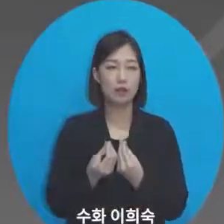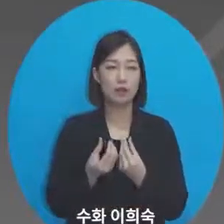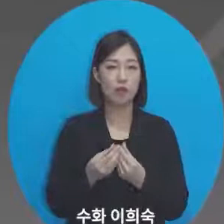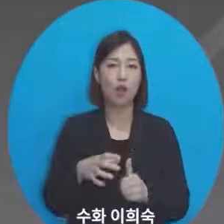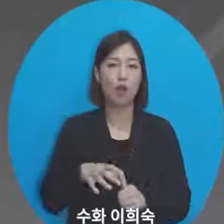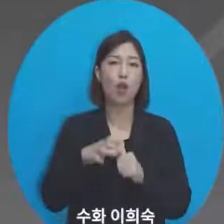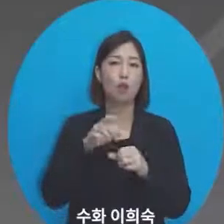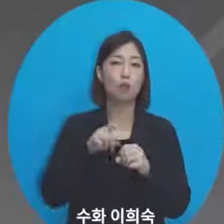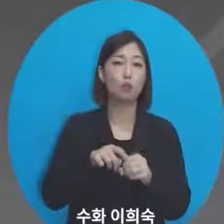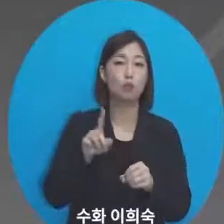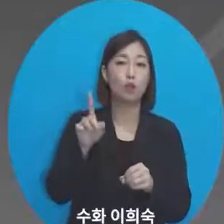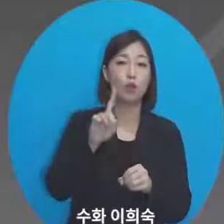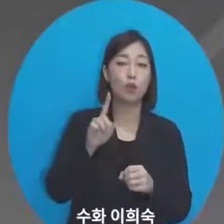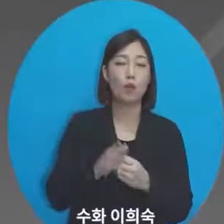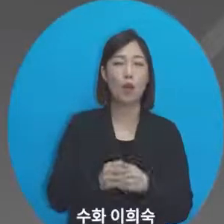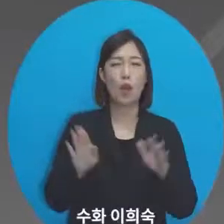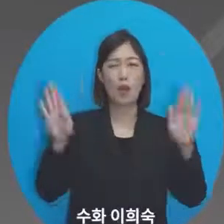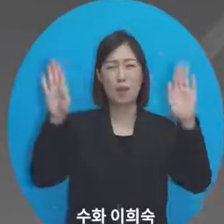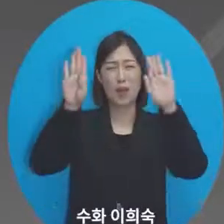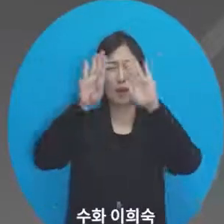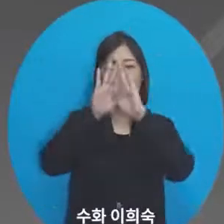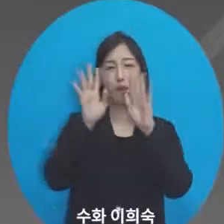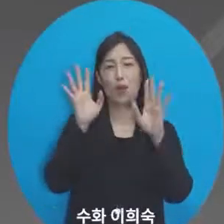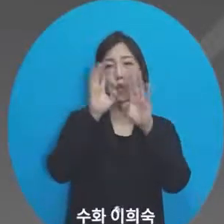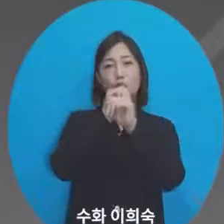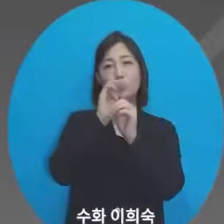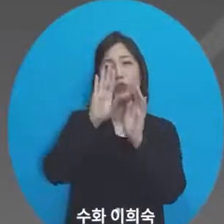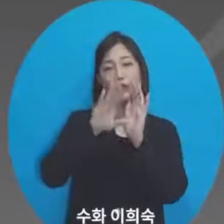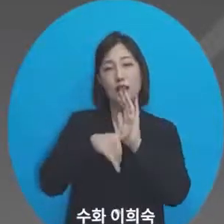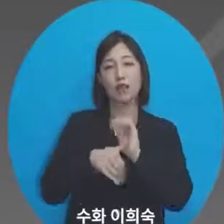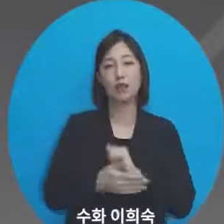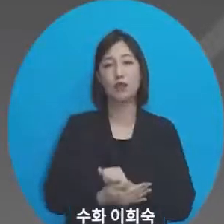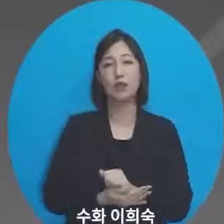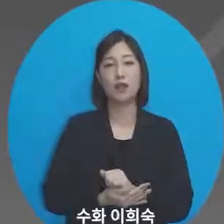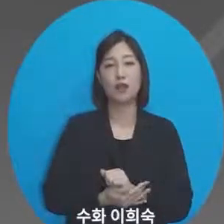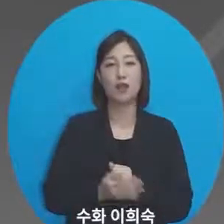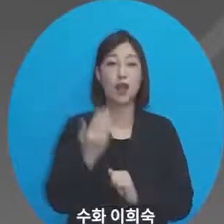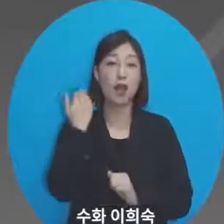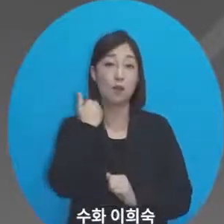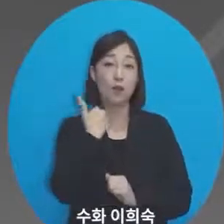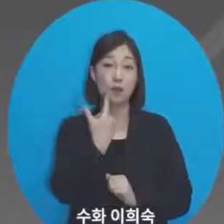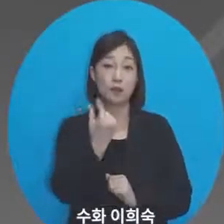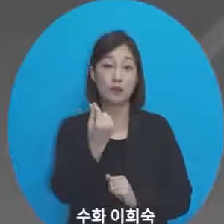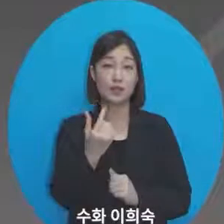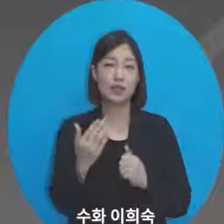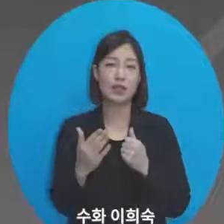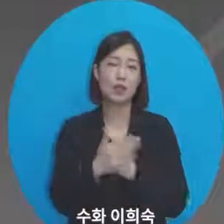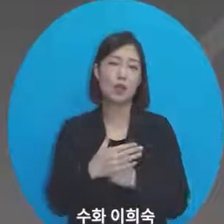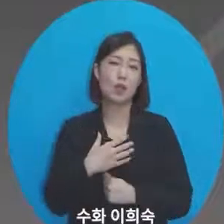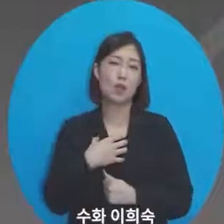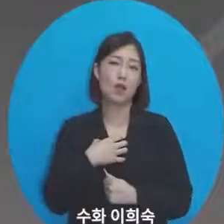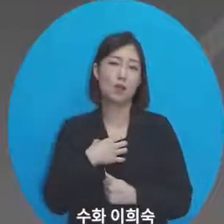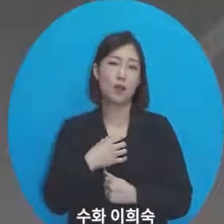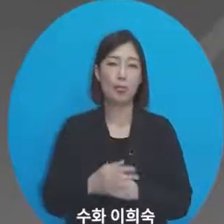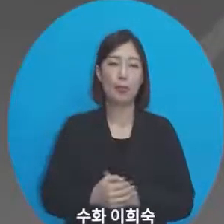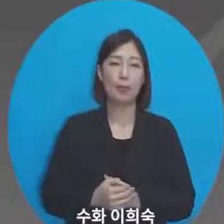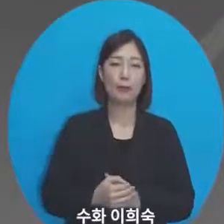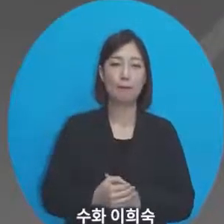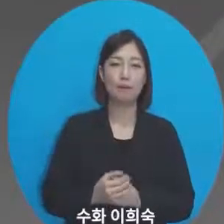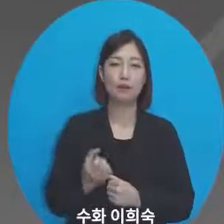향상시키는 목적으로 개발이 돼서 최근에 설치가 된 사례들입니다. 오래된 도로에 그 페인트가